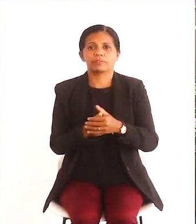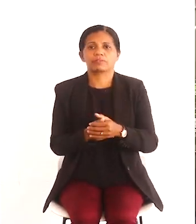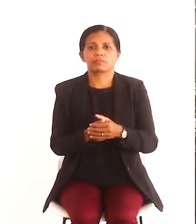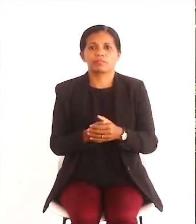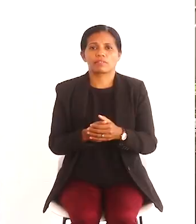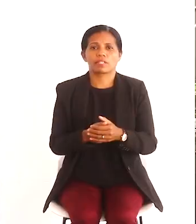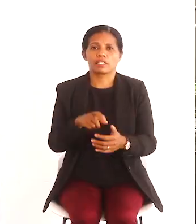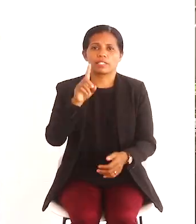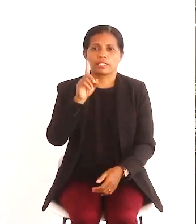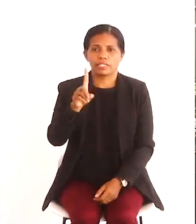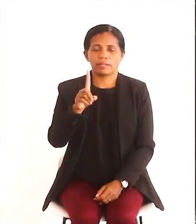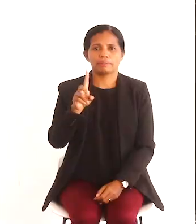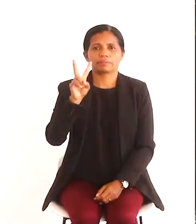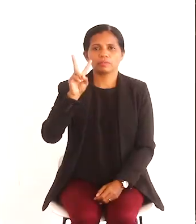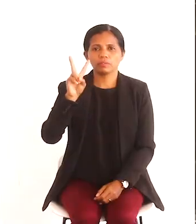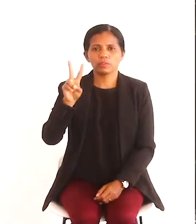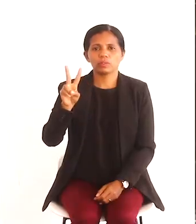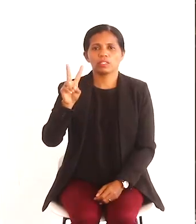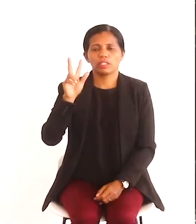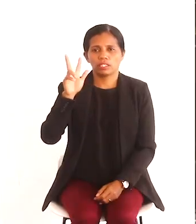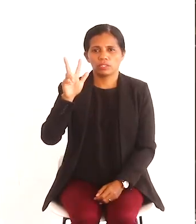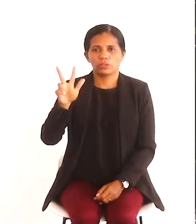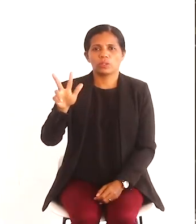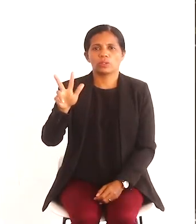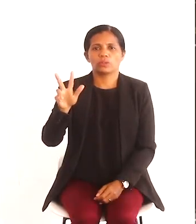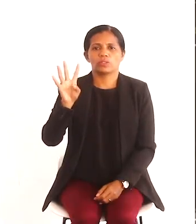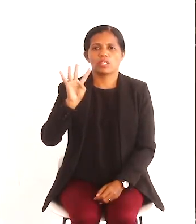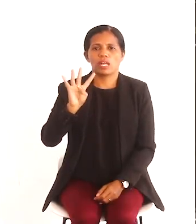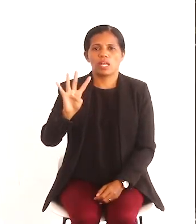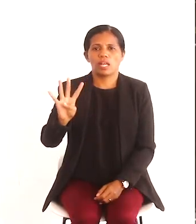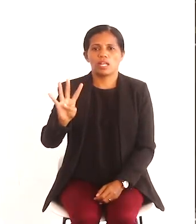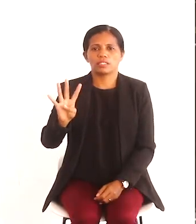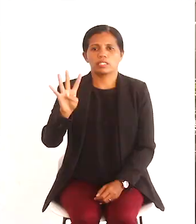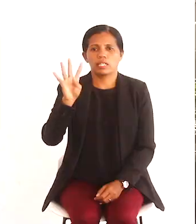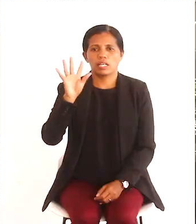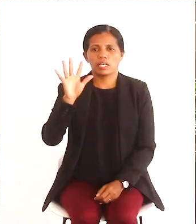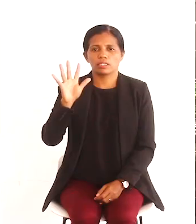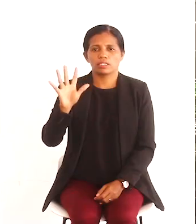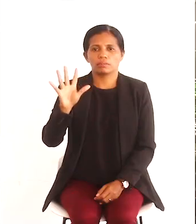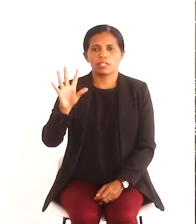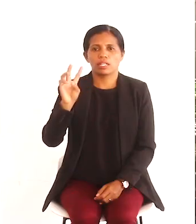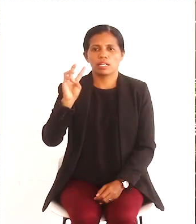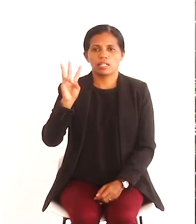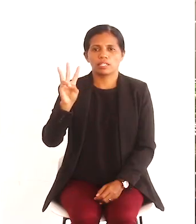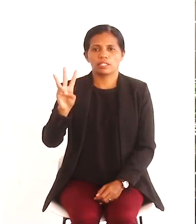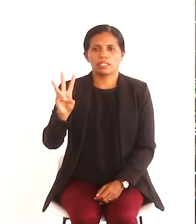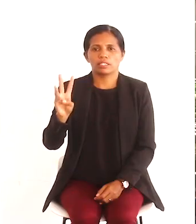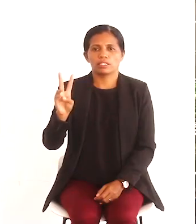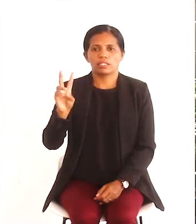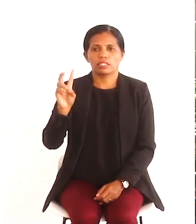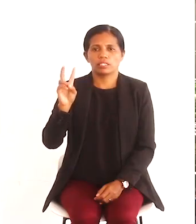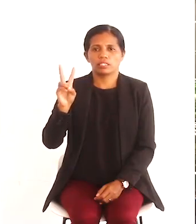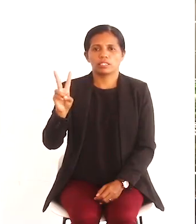komesa. Ida, rua, tolu, hat, lima,